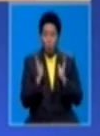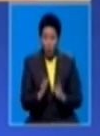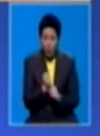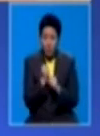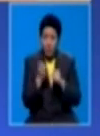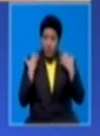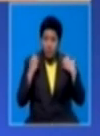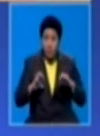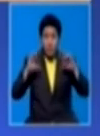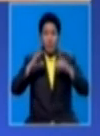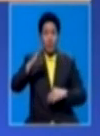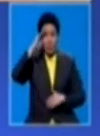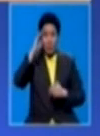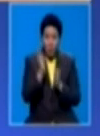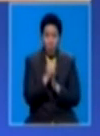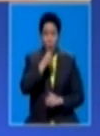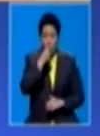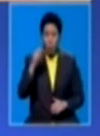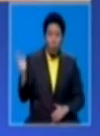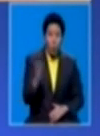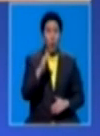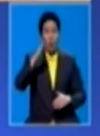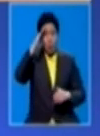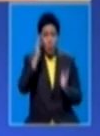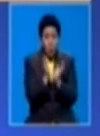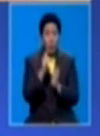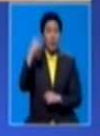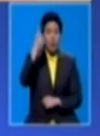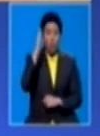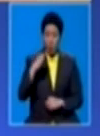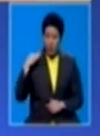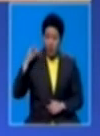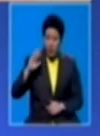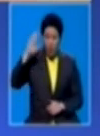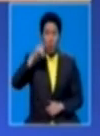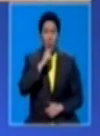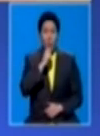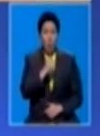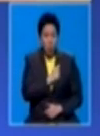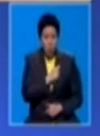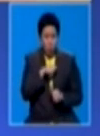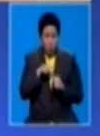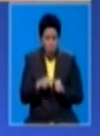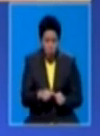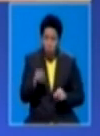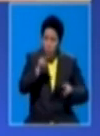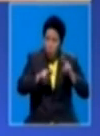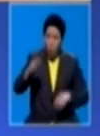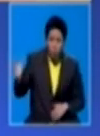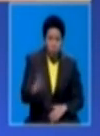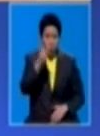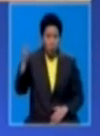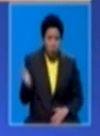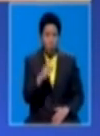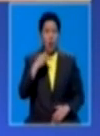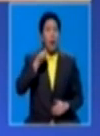ายตำรวจทางหลวงตำรวจท่องเที่ยวอาสาสมัครที่เสียสละอดทนในการปฏิบัติหน้าที่เพื่อให้พี่น้องของเรานั้